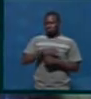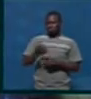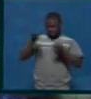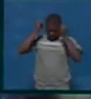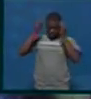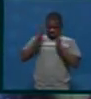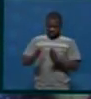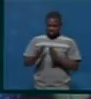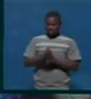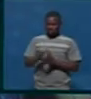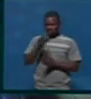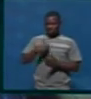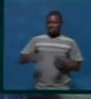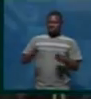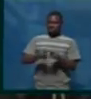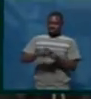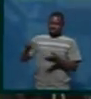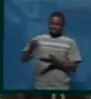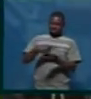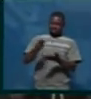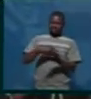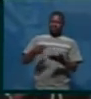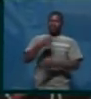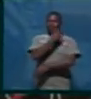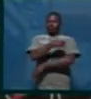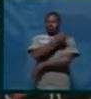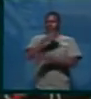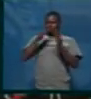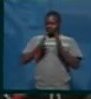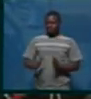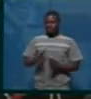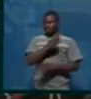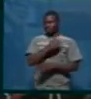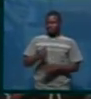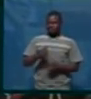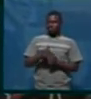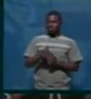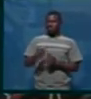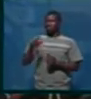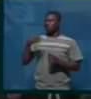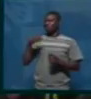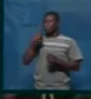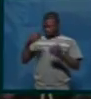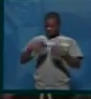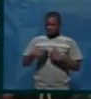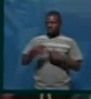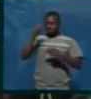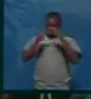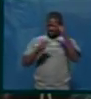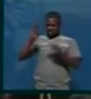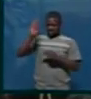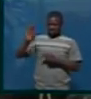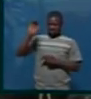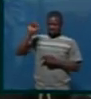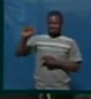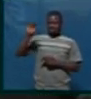le recrutement des infirmiers, des sages-femmes et des maïticiens qui ont le niveau bac pour leur donner maintenant une formation de niveau